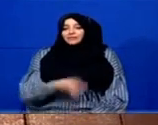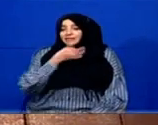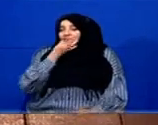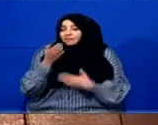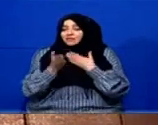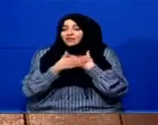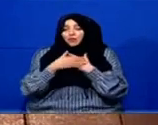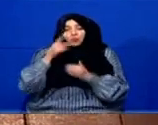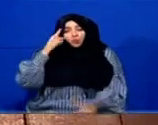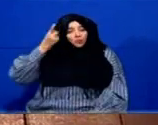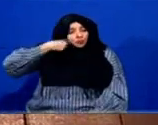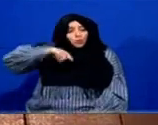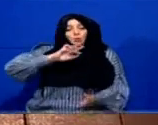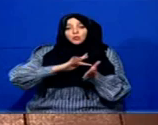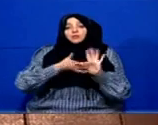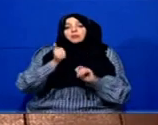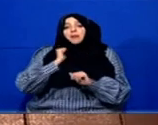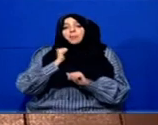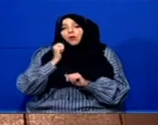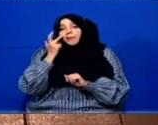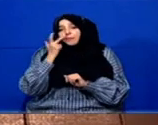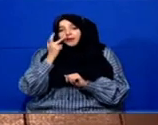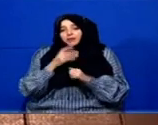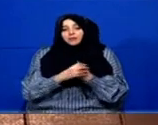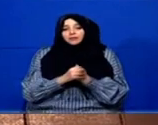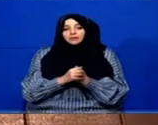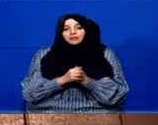نقدمها للجميع الامهات والاباء